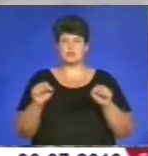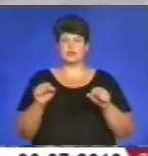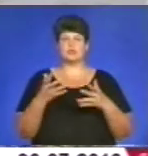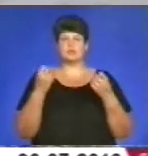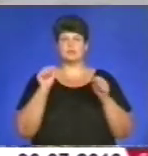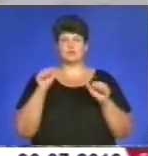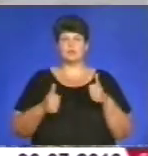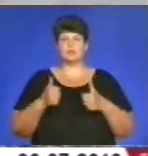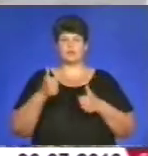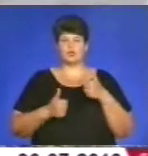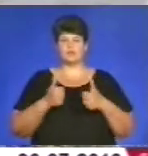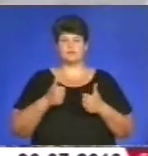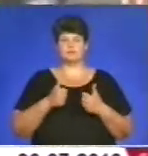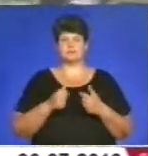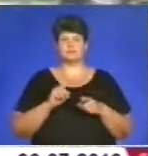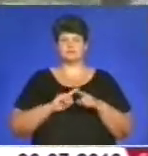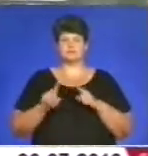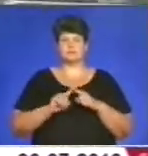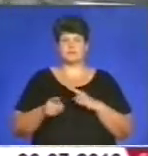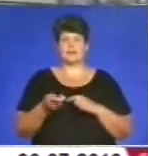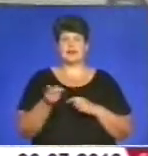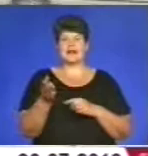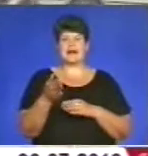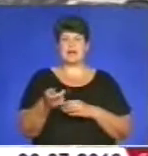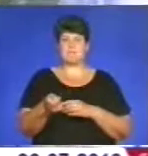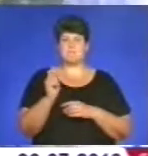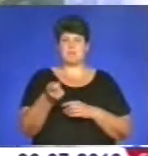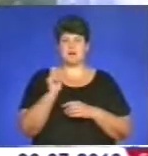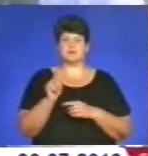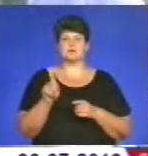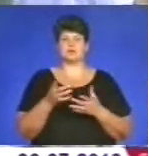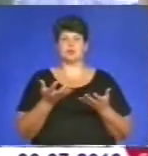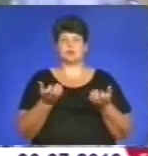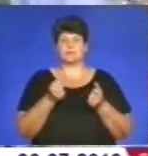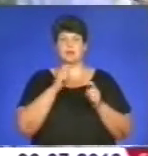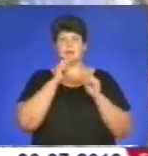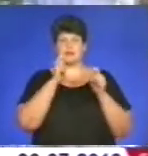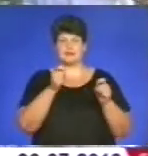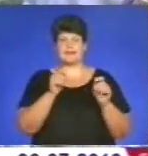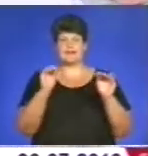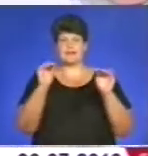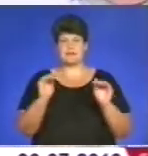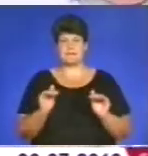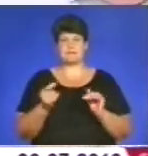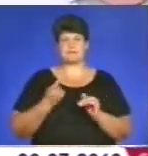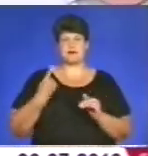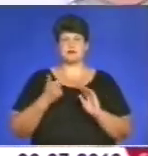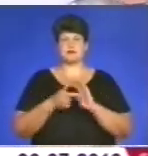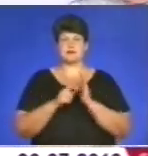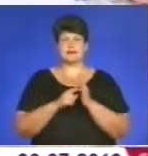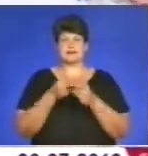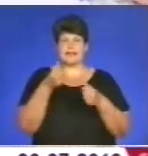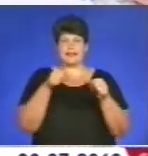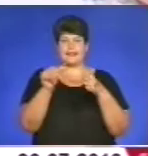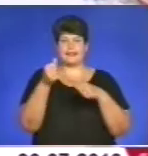у конкурсі «Найспритніший рибалка», за що отримали гідні призи. Для найменших – майстер-класи із глини